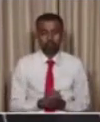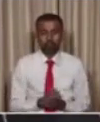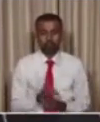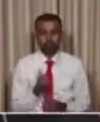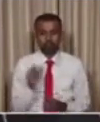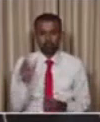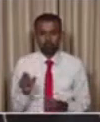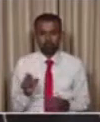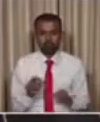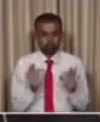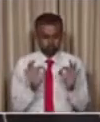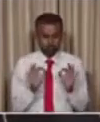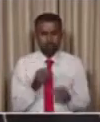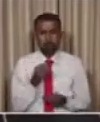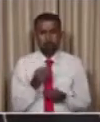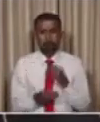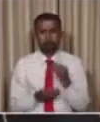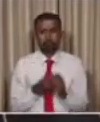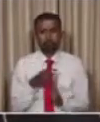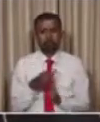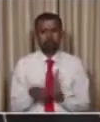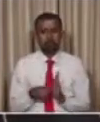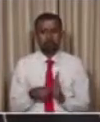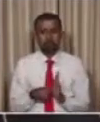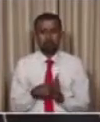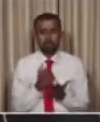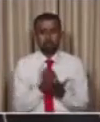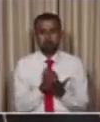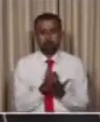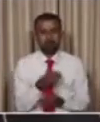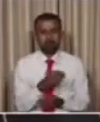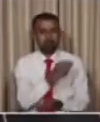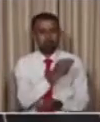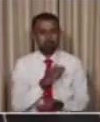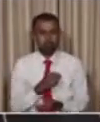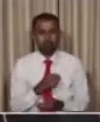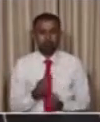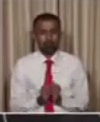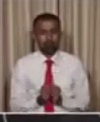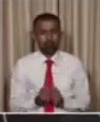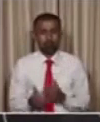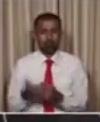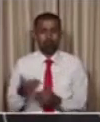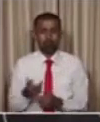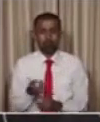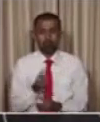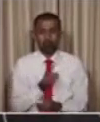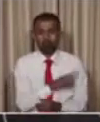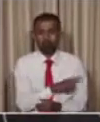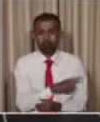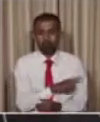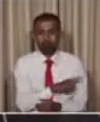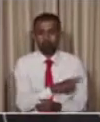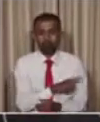අය යුක්තිසහගත ව්‍යාපාර රටේ බැංකුවලින් ණය අරගෙන කරගෙන යන අතරේ තවත් අය